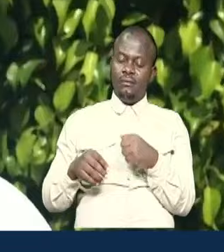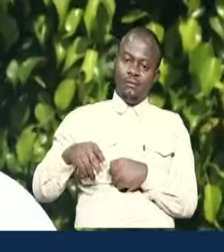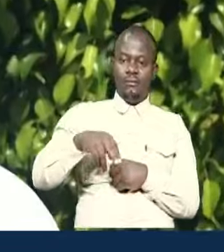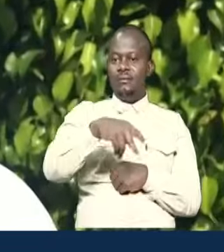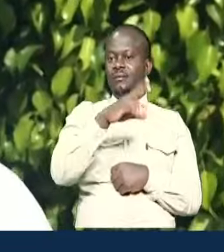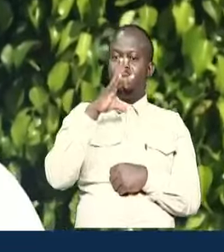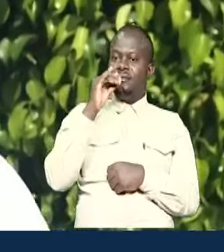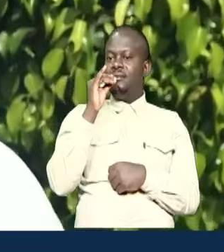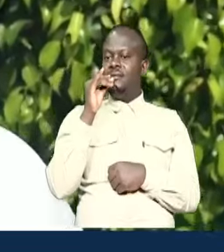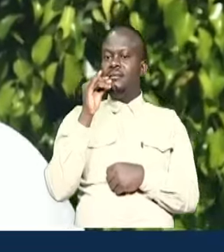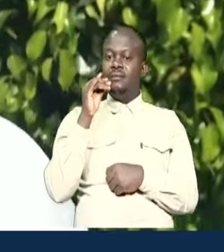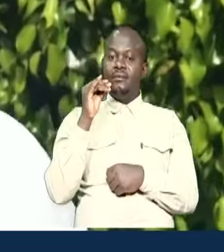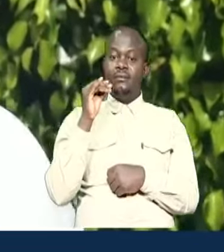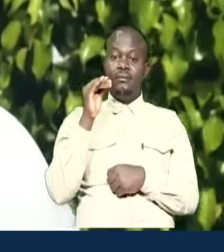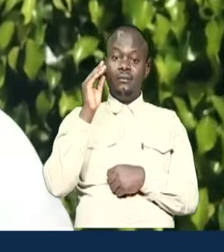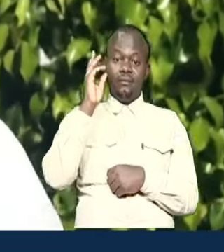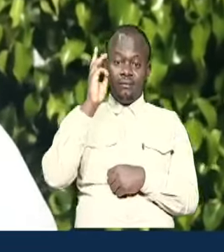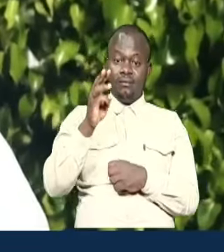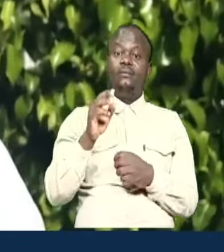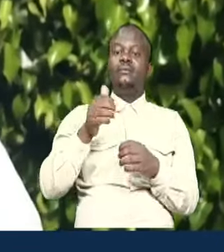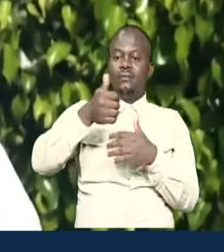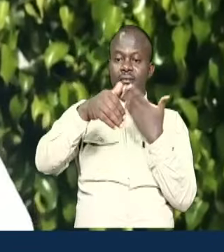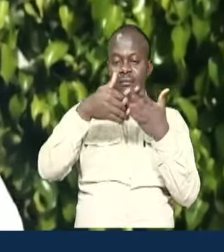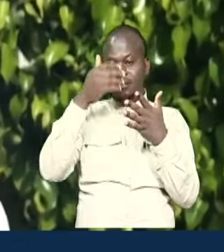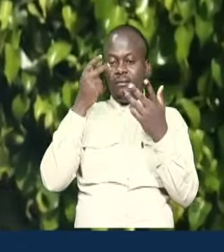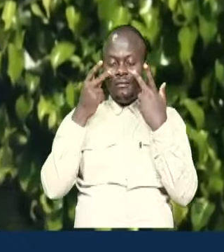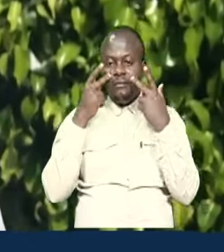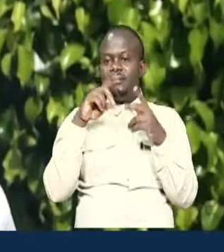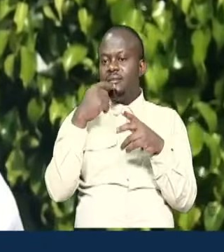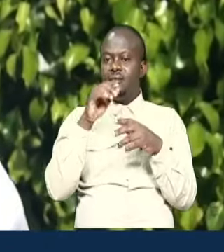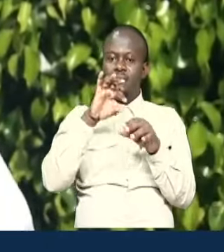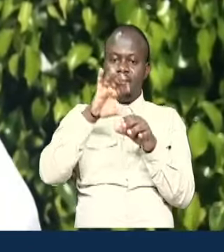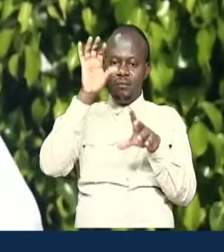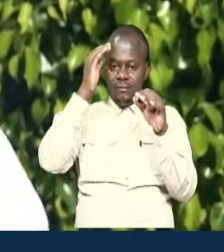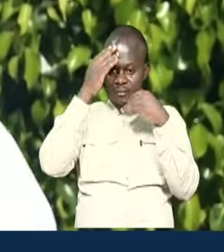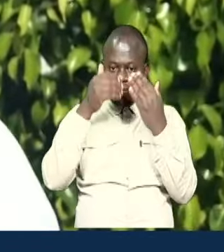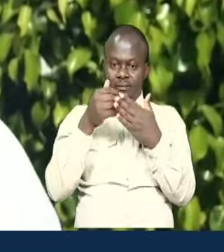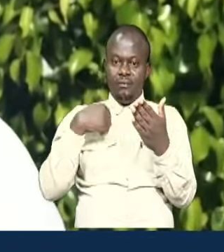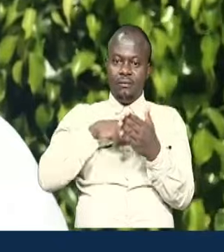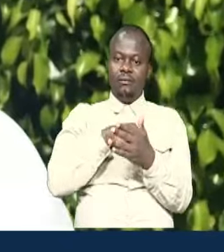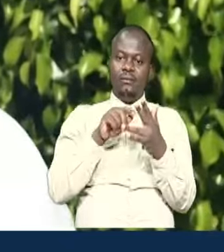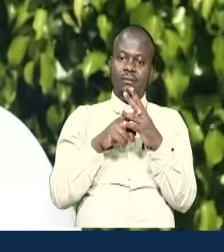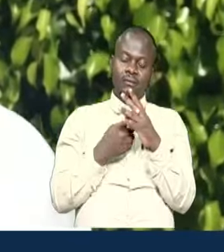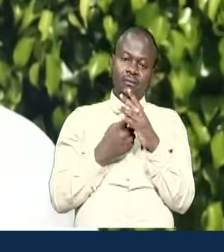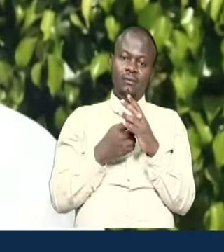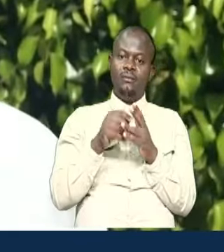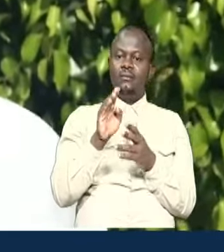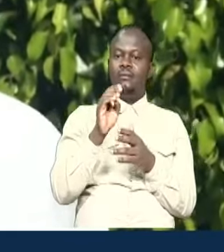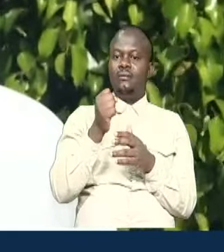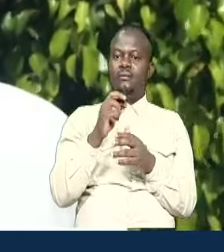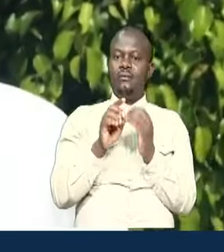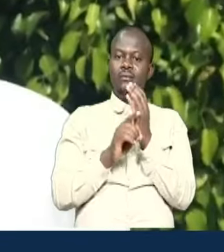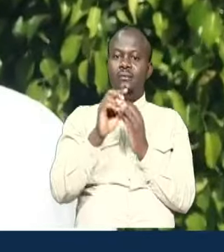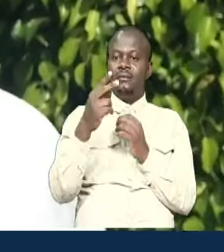aravuga ngo bizaba ku nteko itora kugira ngo izashobore kureba uwo yahitamo kuko urebye aho twahereye mu Bugesera ku itariki